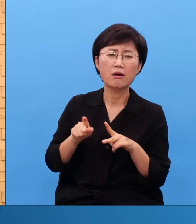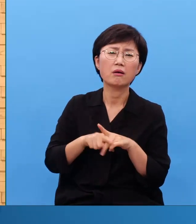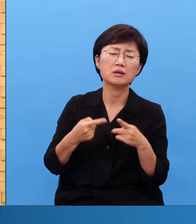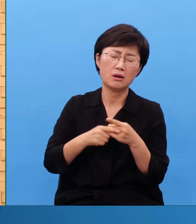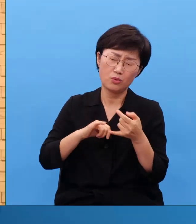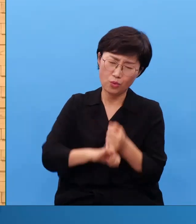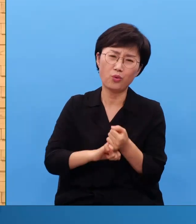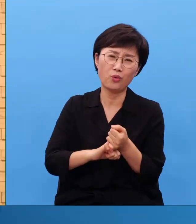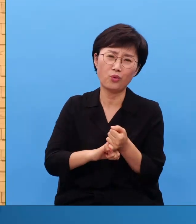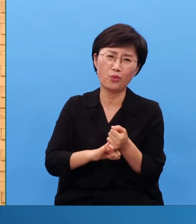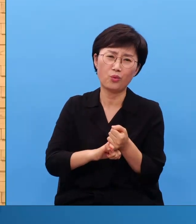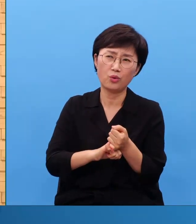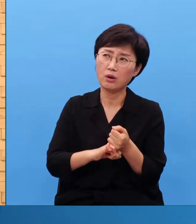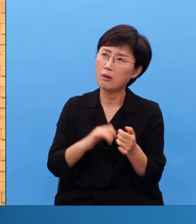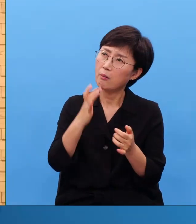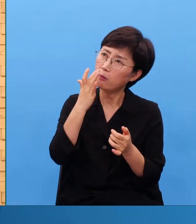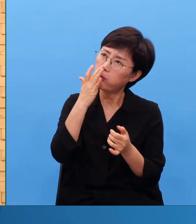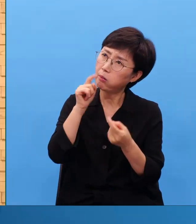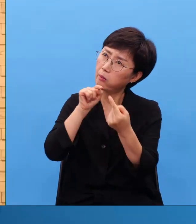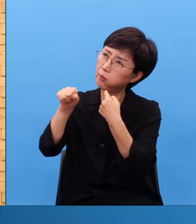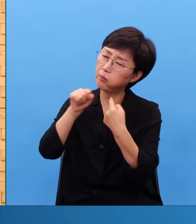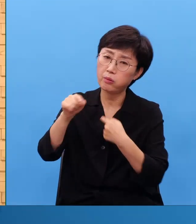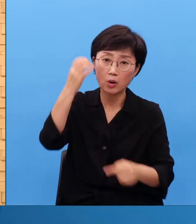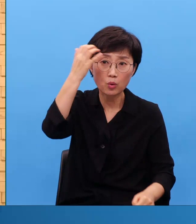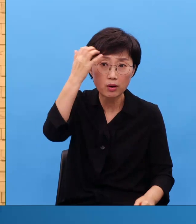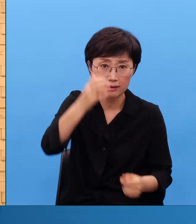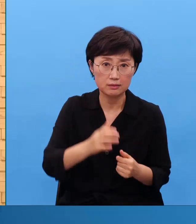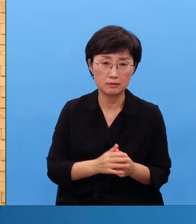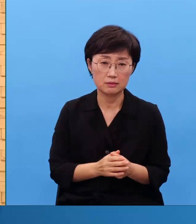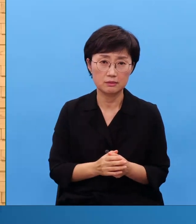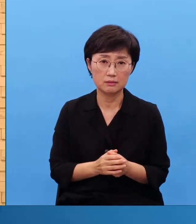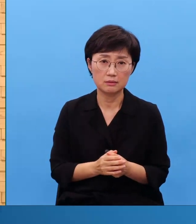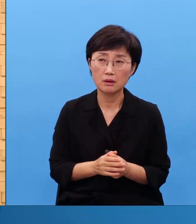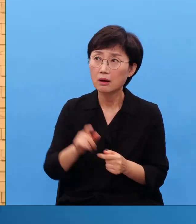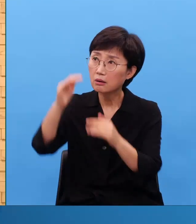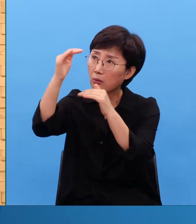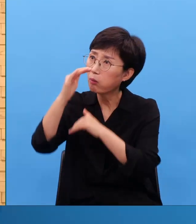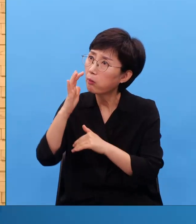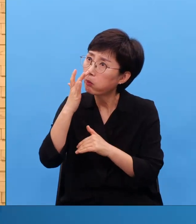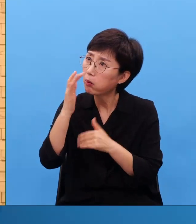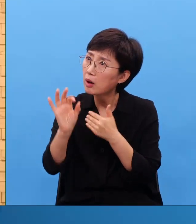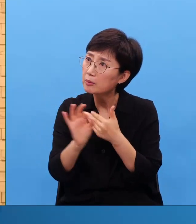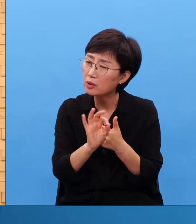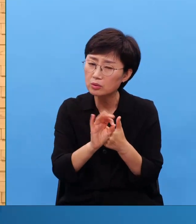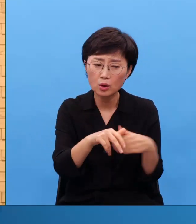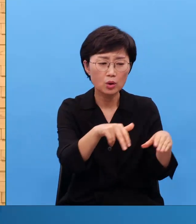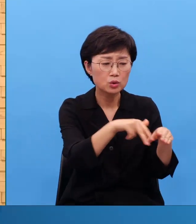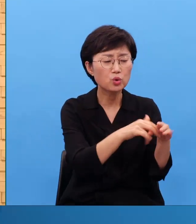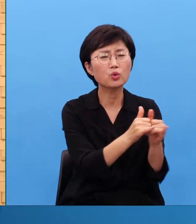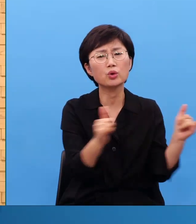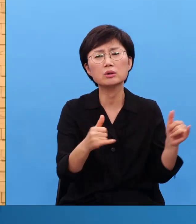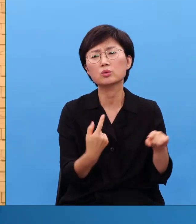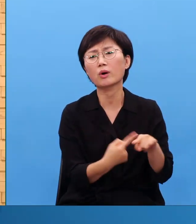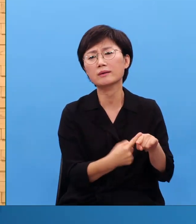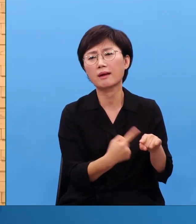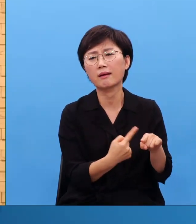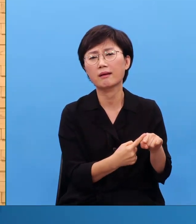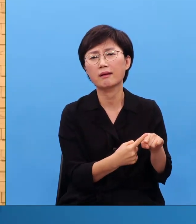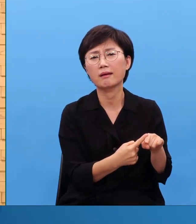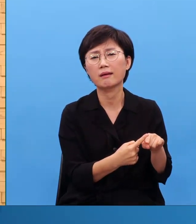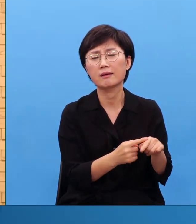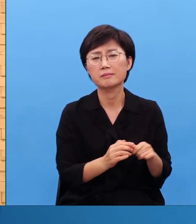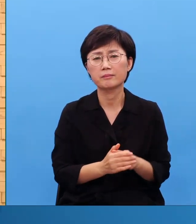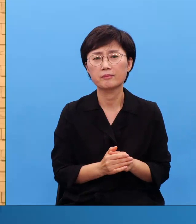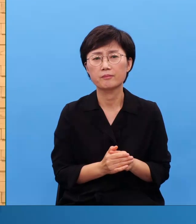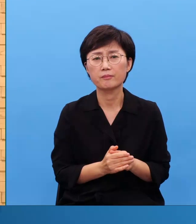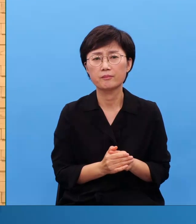to understand these words. 그건 그냥 그냥 이방 종교인이지 아니잖아요. Then you're just like any other religion.